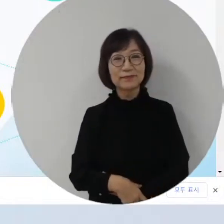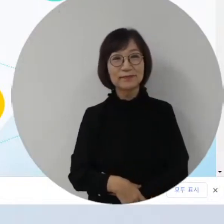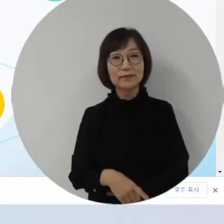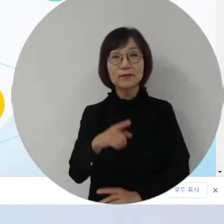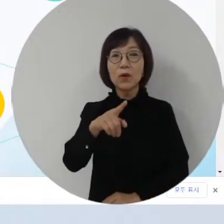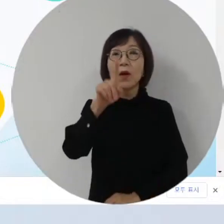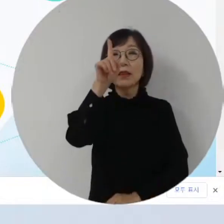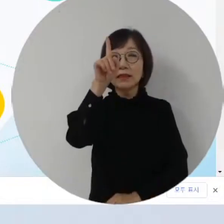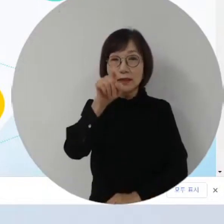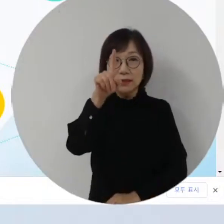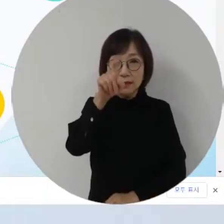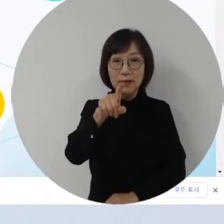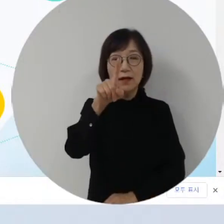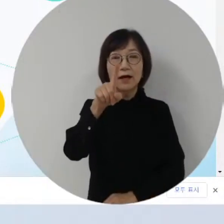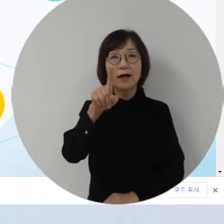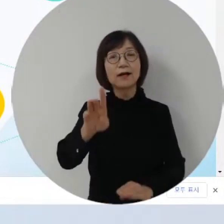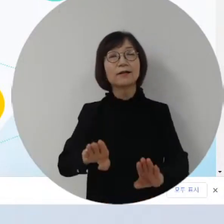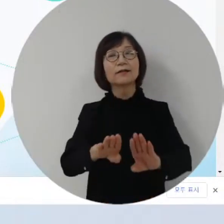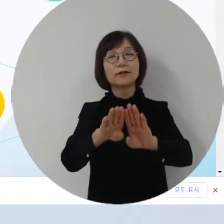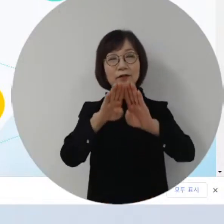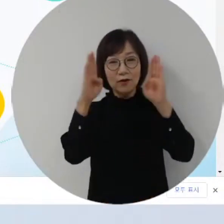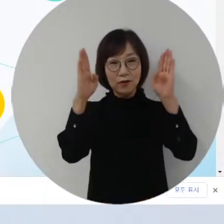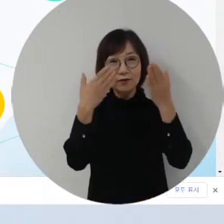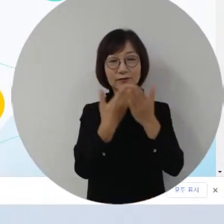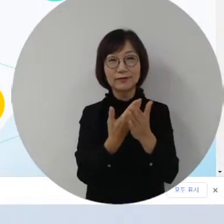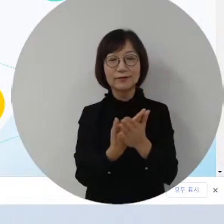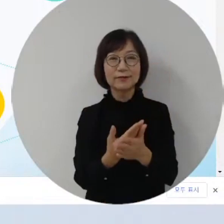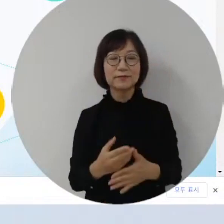더블 클릭을 해서 실행을 해주시면 돼요.